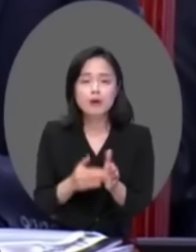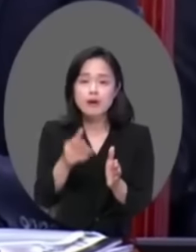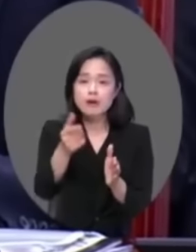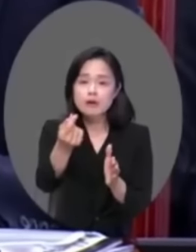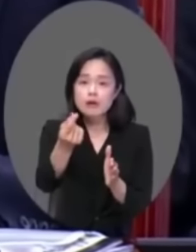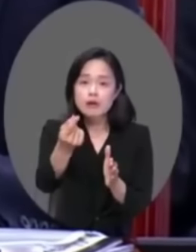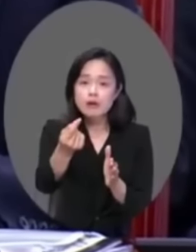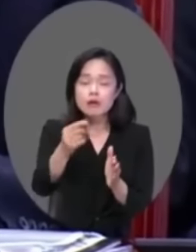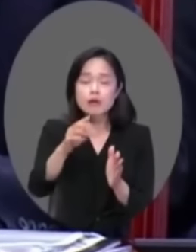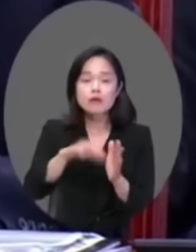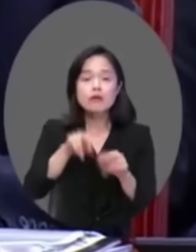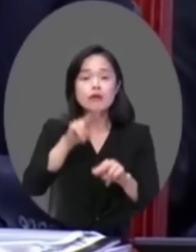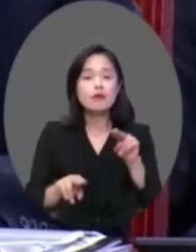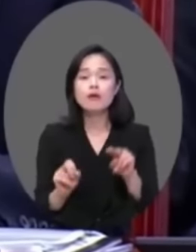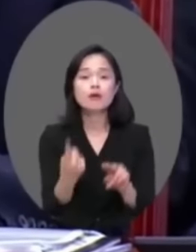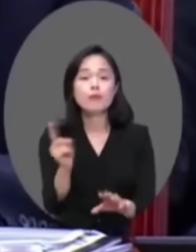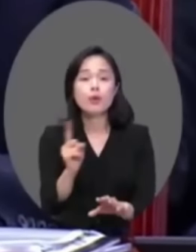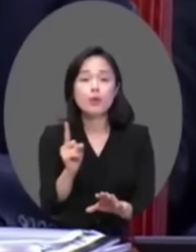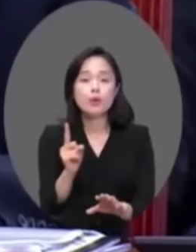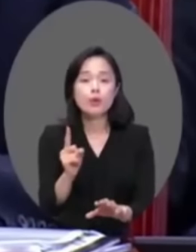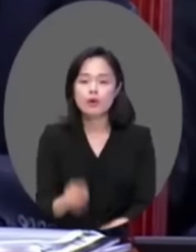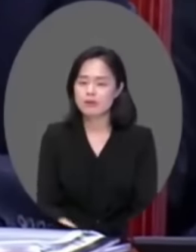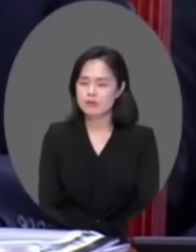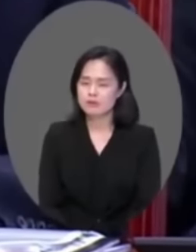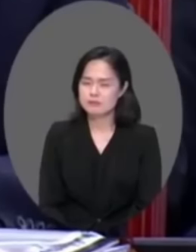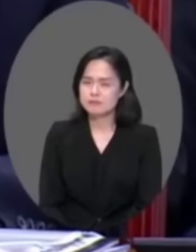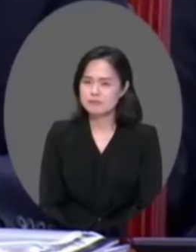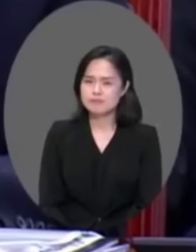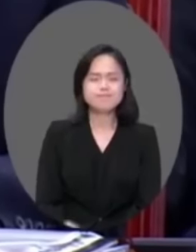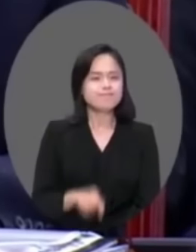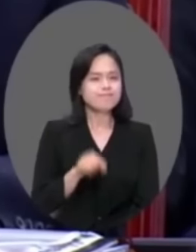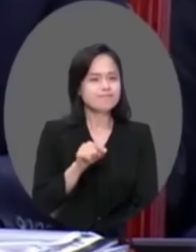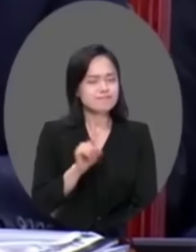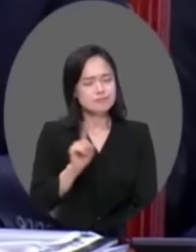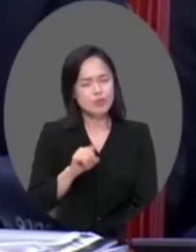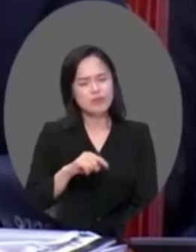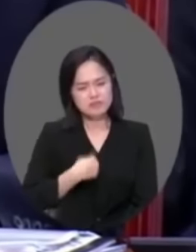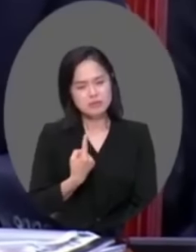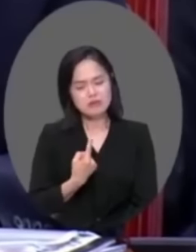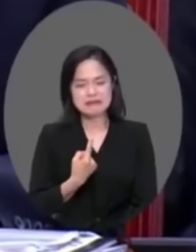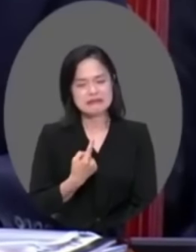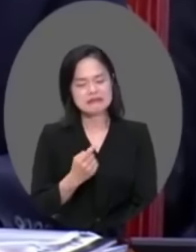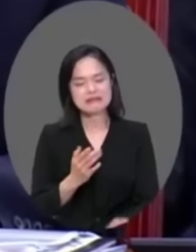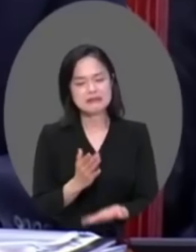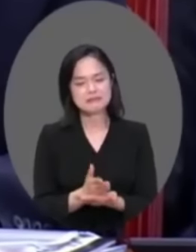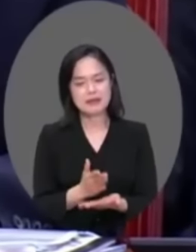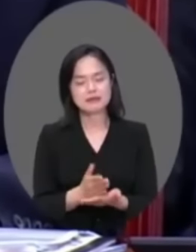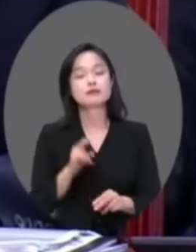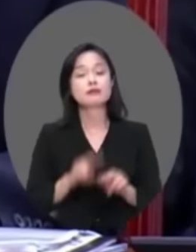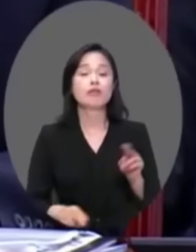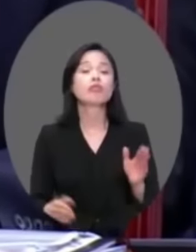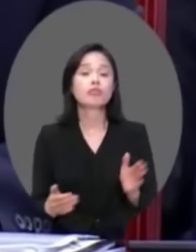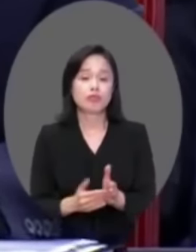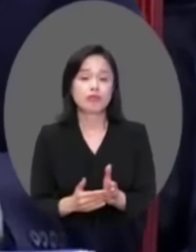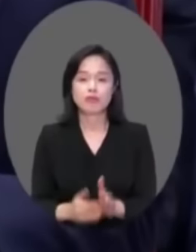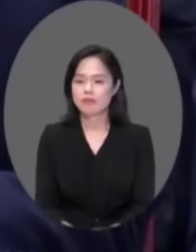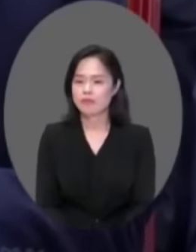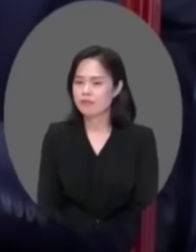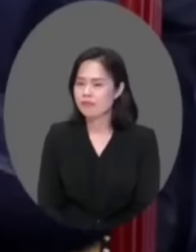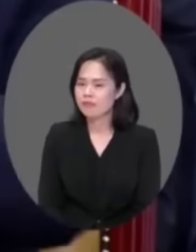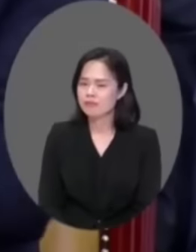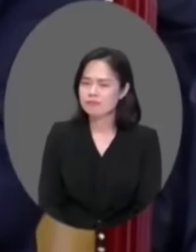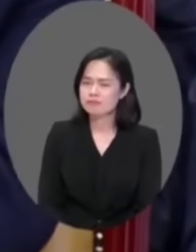사퇴하지 그때 그냥 자진 사퇴를 했습니다 어떤 발언 때문이 아니라 이따가 나중에 다 뛰어 드릴 수 있습니다 이준석 사퇴해라 이준석 무건 수행해라